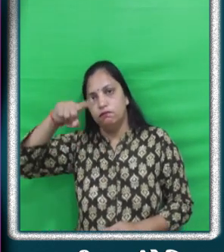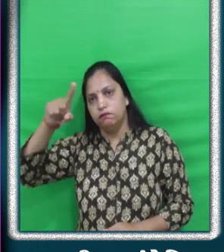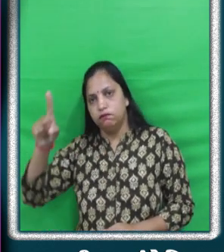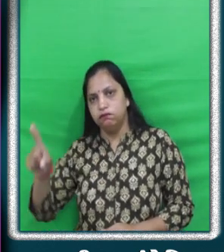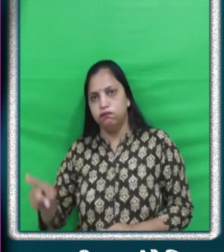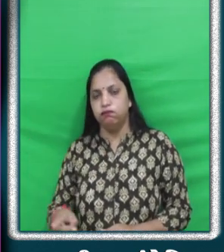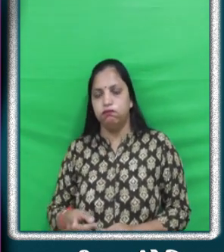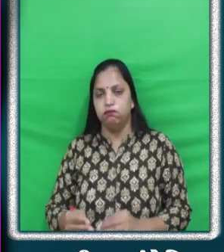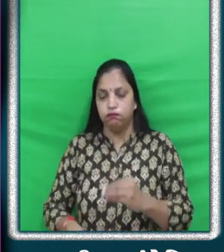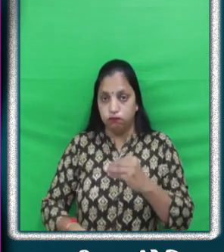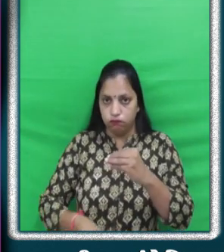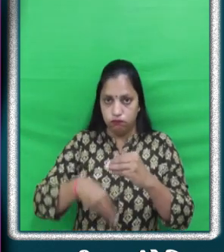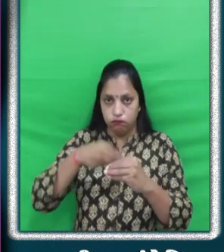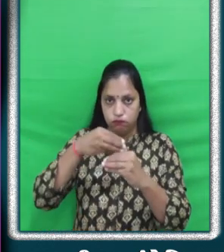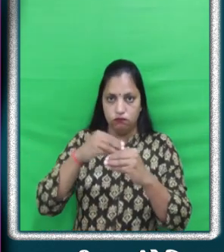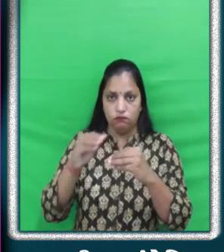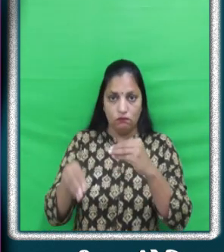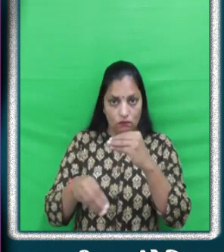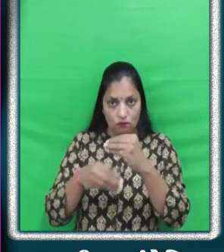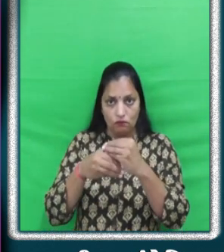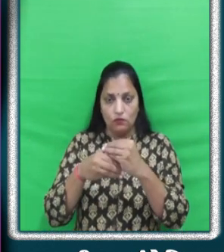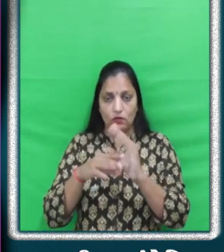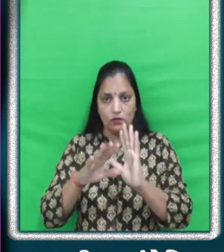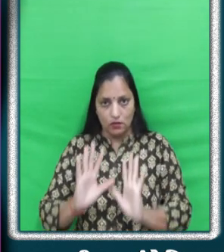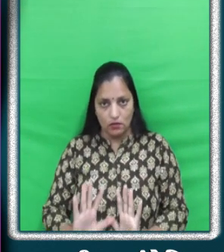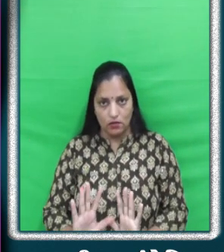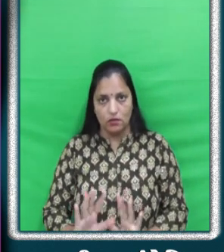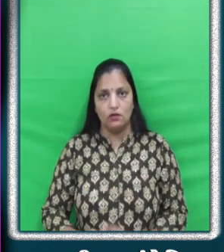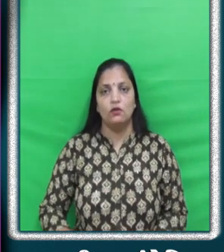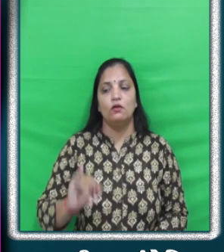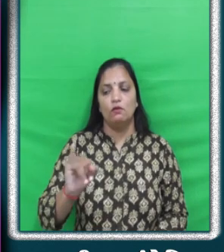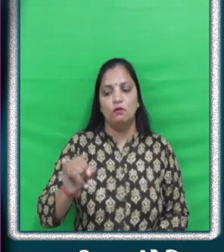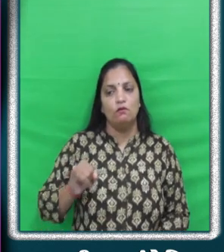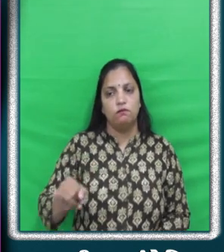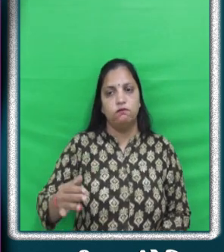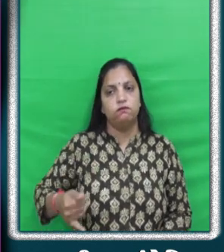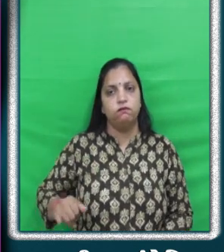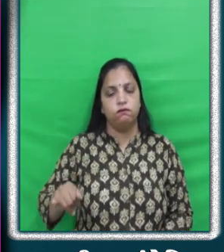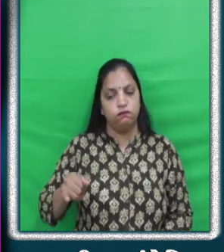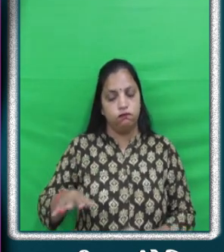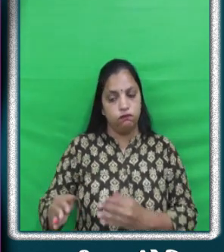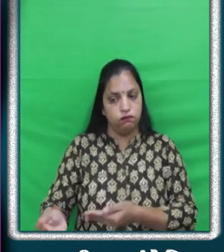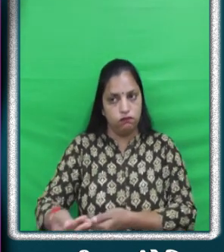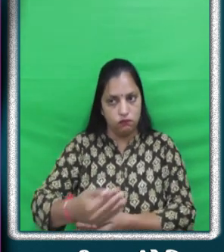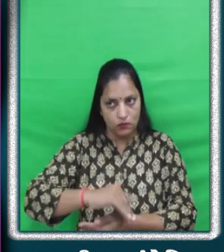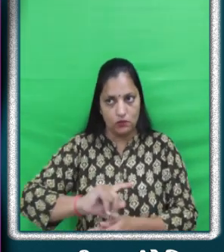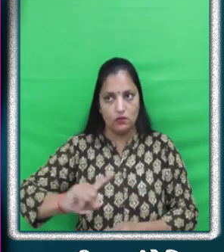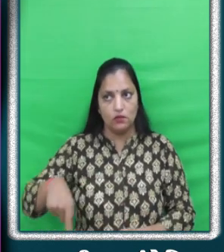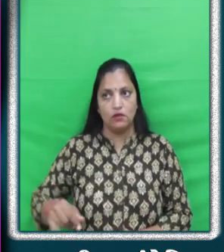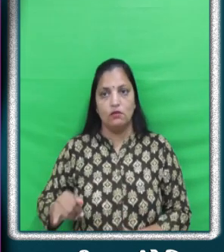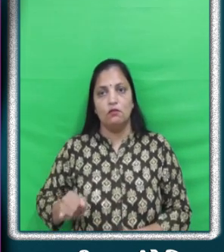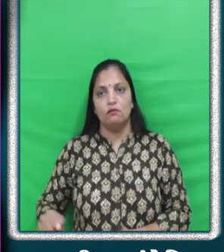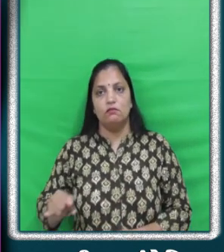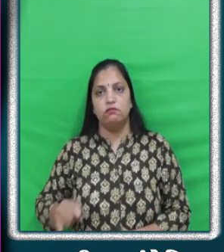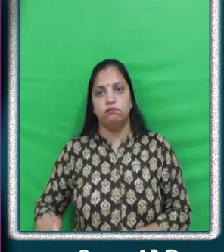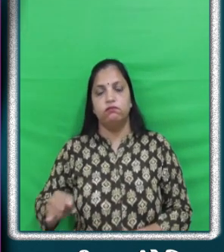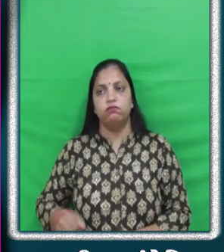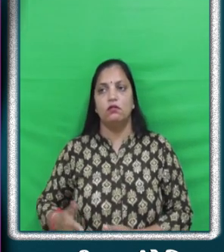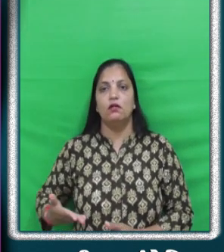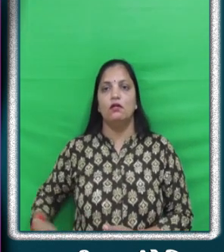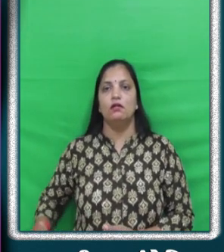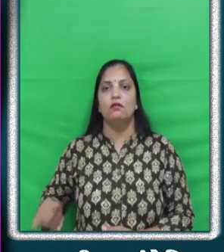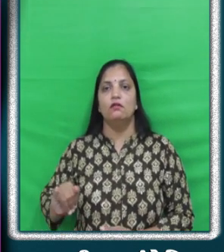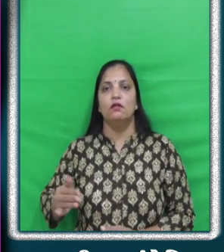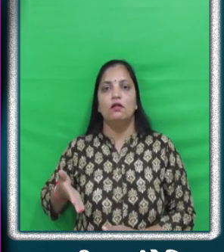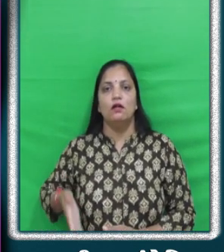થઈને ત્યારબાદ જે વધારાનું જે છે એ મૂત્રવાહિનીની અંદર મૂત્ર જે છે આવે છે અને ત્યારબાદ